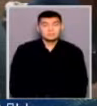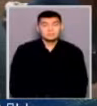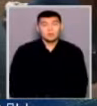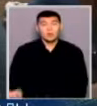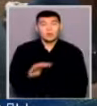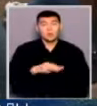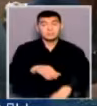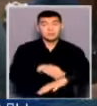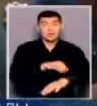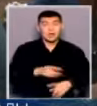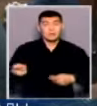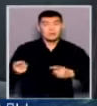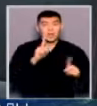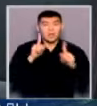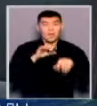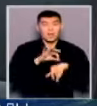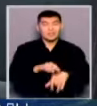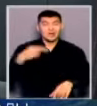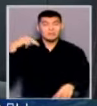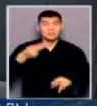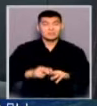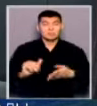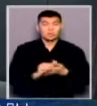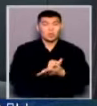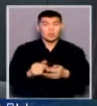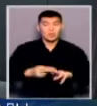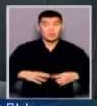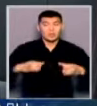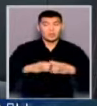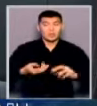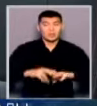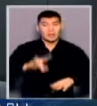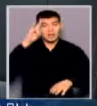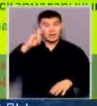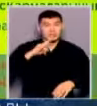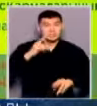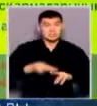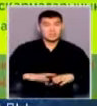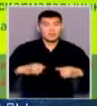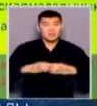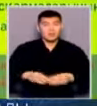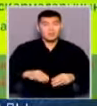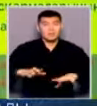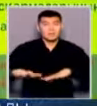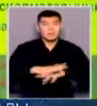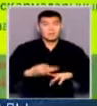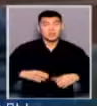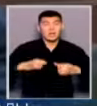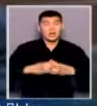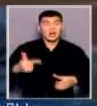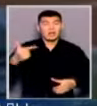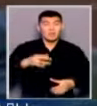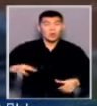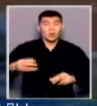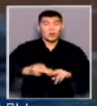Облыс әкімінің төрағалығымен өткен жиында президенттің бекіткен құжаты кеңінен талқыланды. Қазақстан Республикасы мемлекеттік қызмет істері агенттігі Атырау